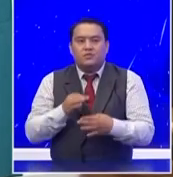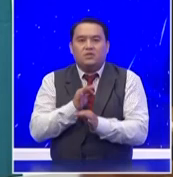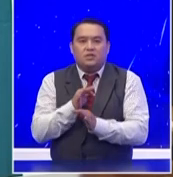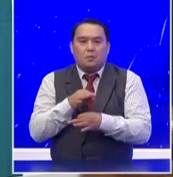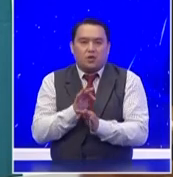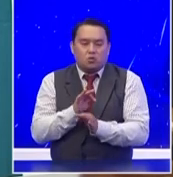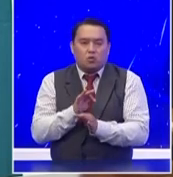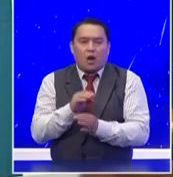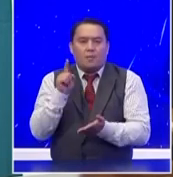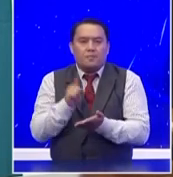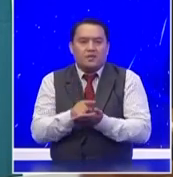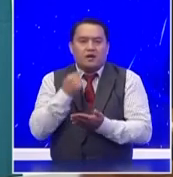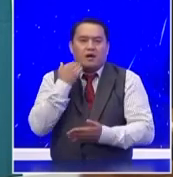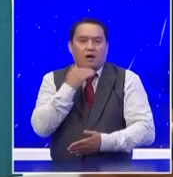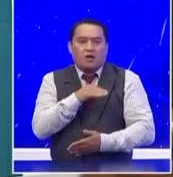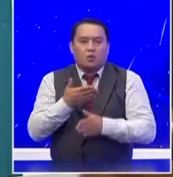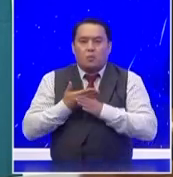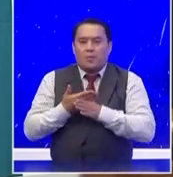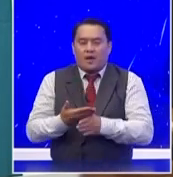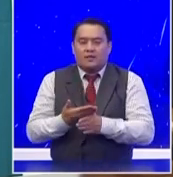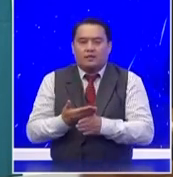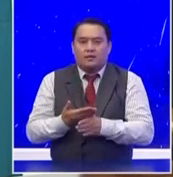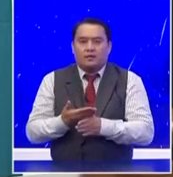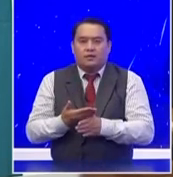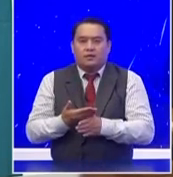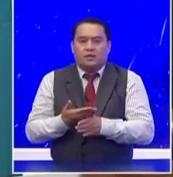Лаборатория должна качественно помогать